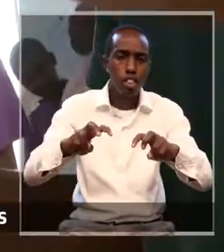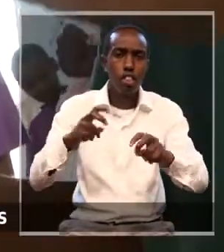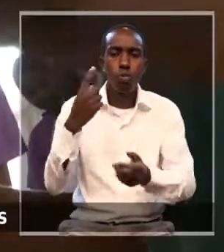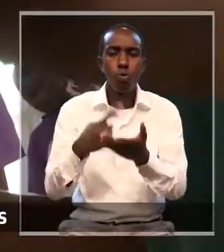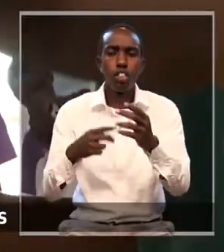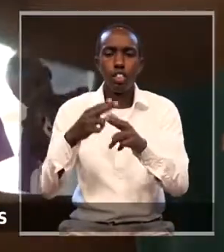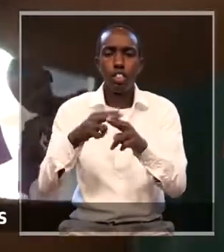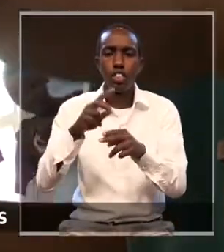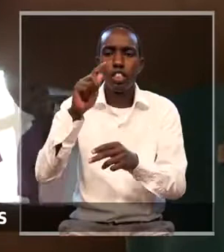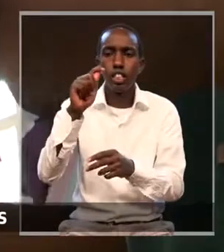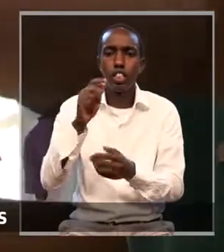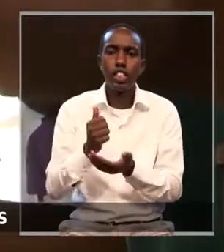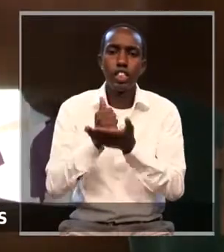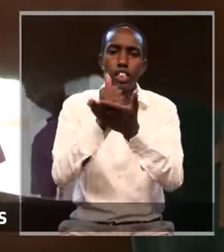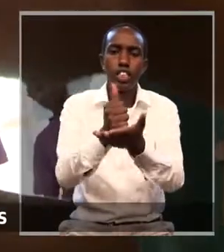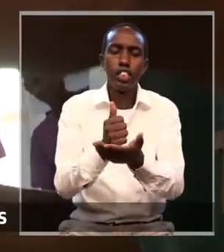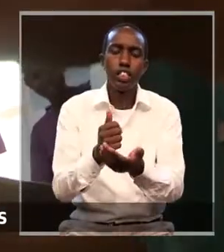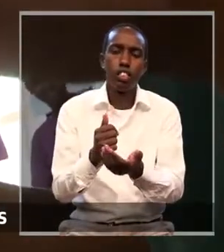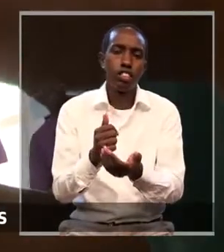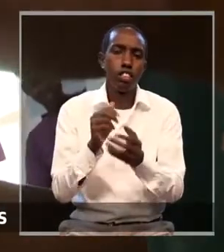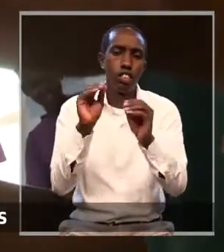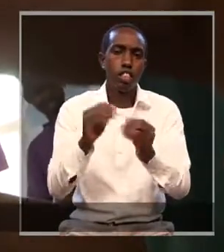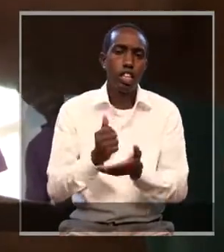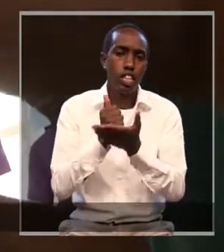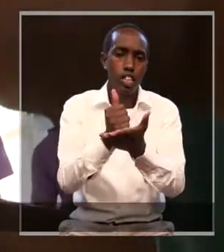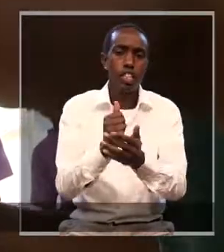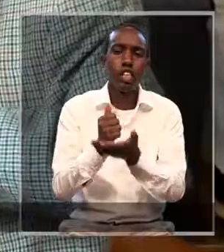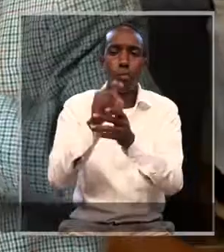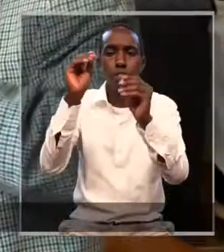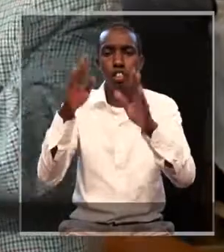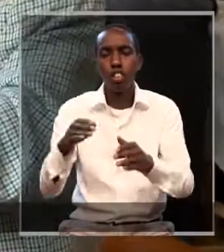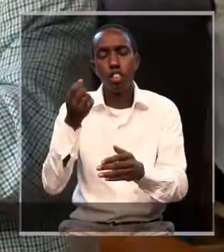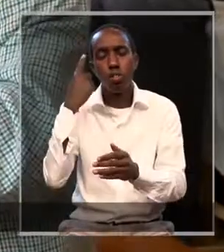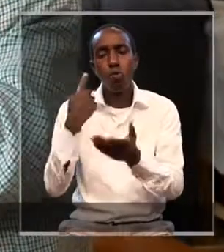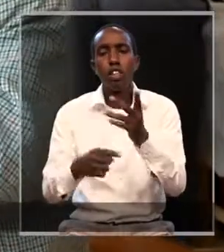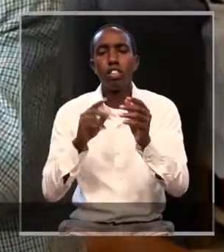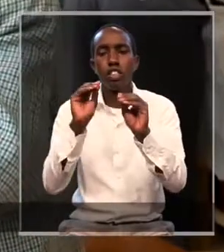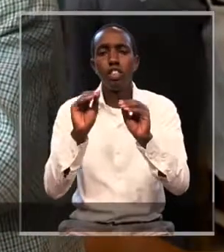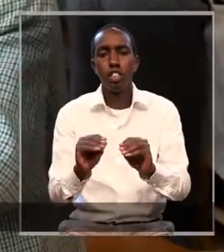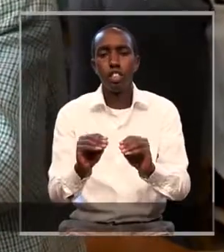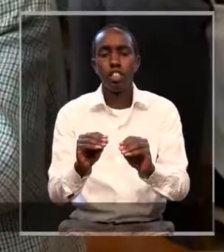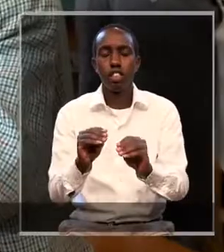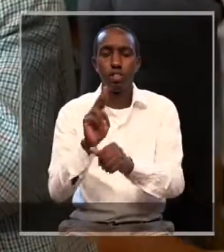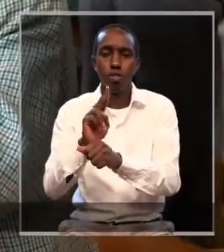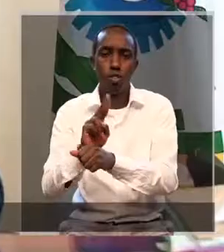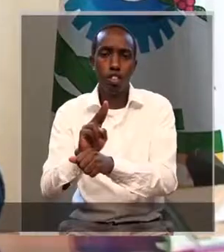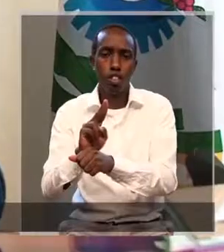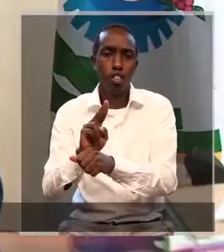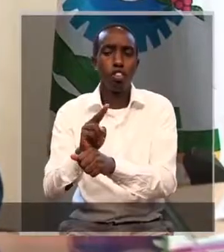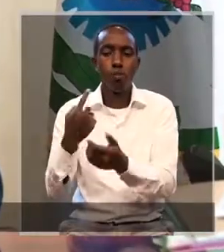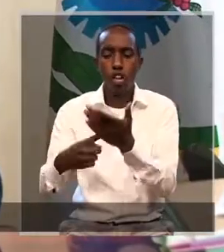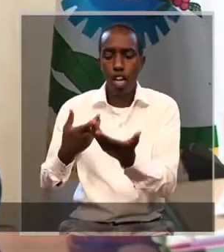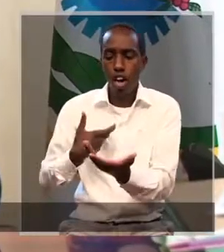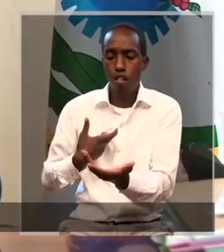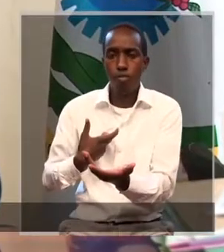bita teaching aids ibintu bifasha umwarimu kumvikanisha isomo yigisha akoresheje ibintu afite aho